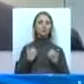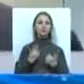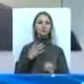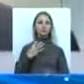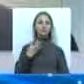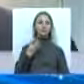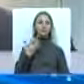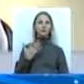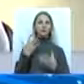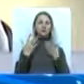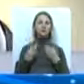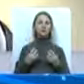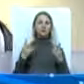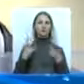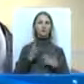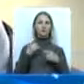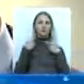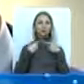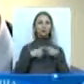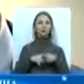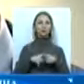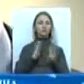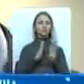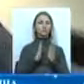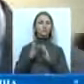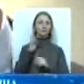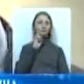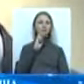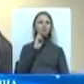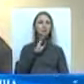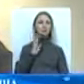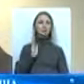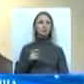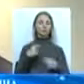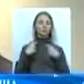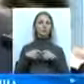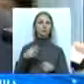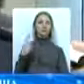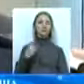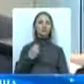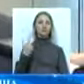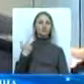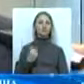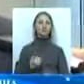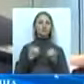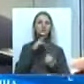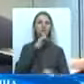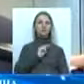Осы бензин ресейдік бензин. Қазір үш зауыт, біздің зауыттарымыз істеп жатыр, сондықтан